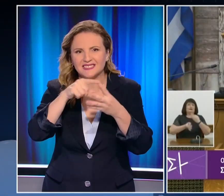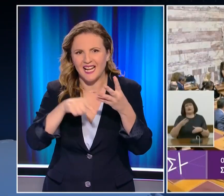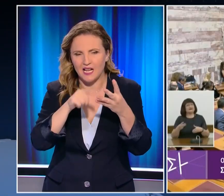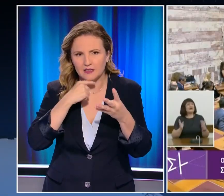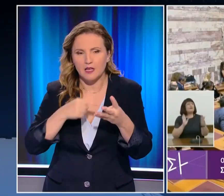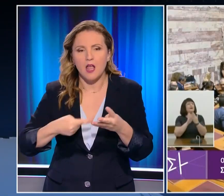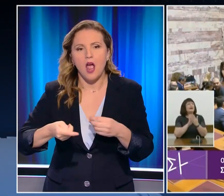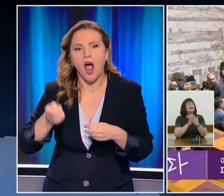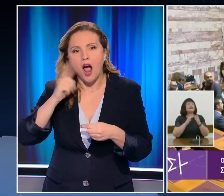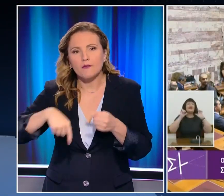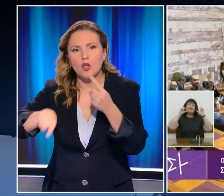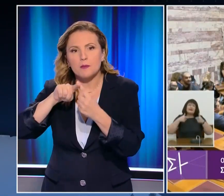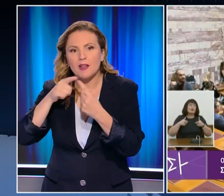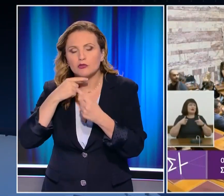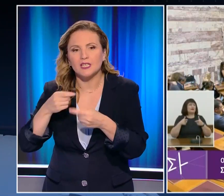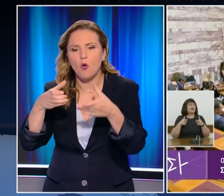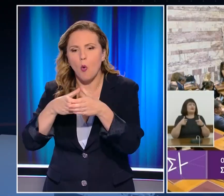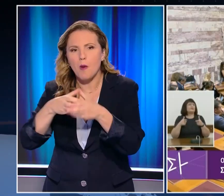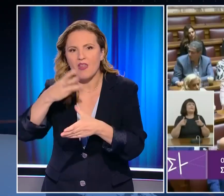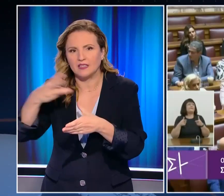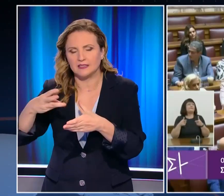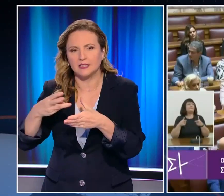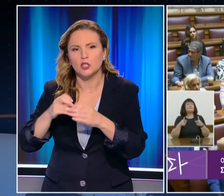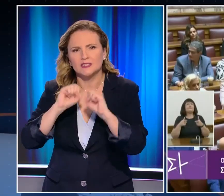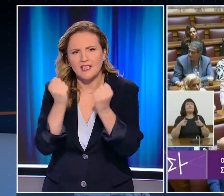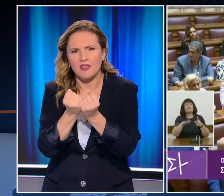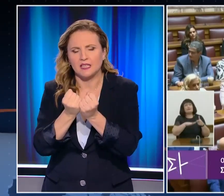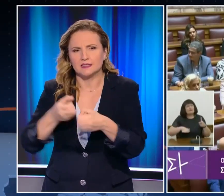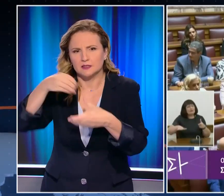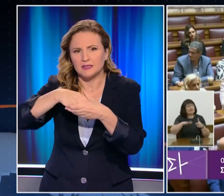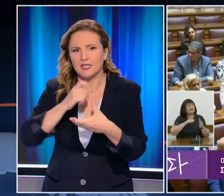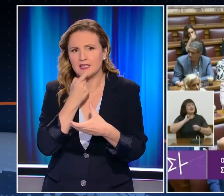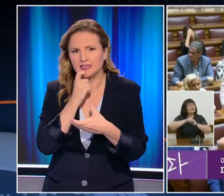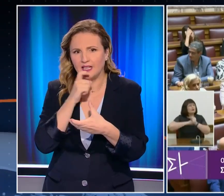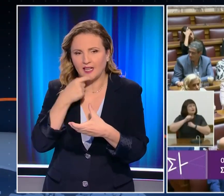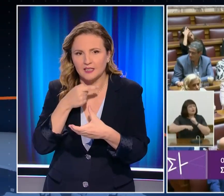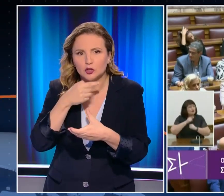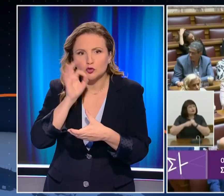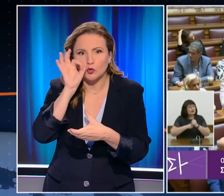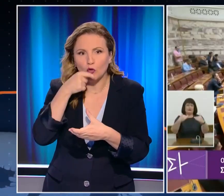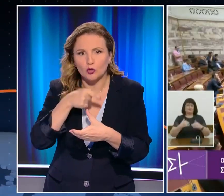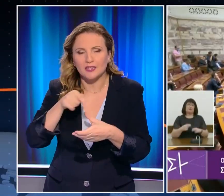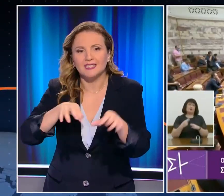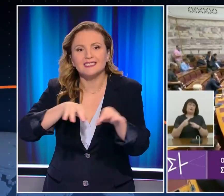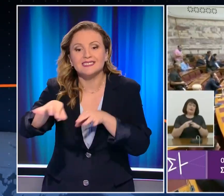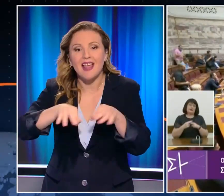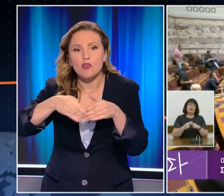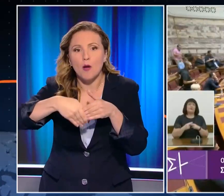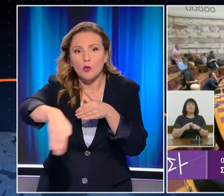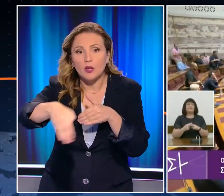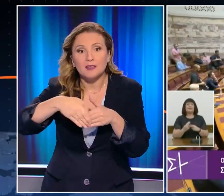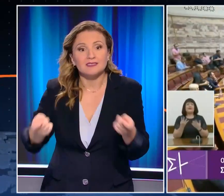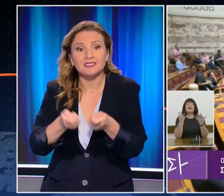υπό τον Στέφανο Κασελάκη η κοινοβουλευτική ομάδα του κόμματος, προκειμένου να καθορίσει την αντιπολιτευτική τακτική για